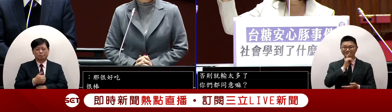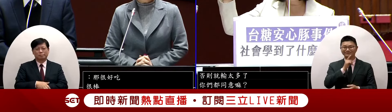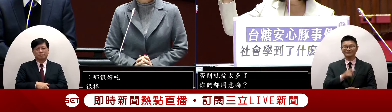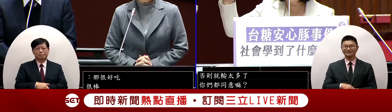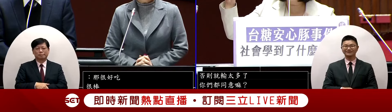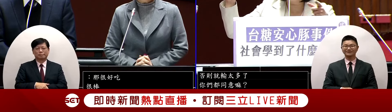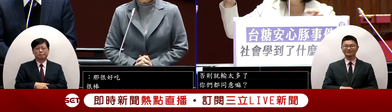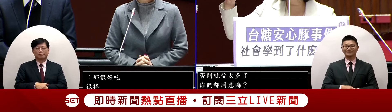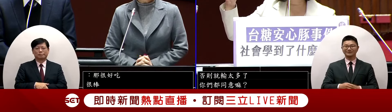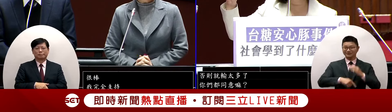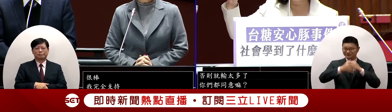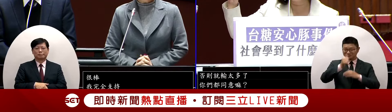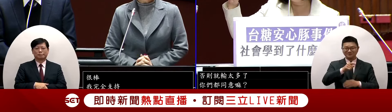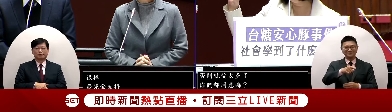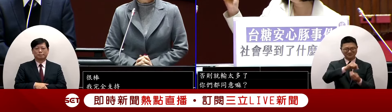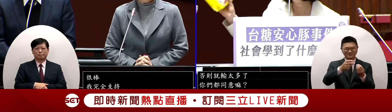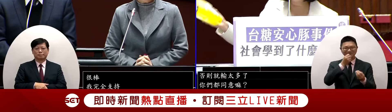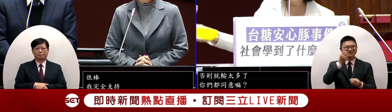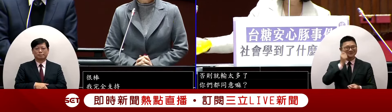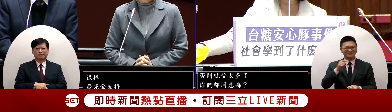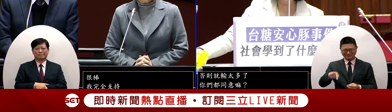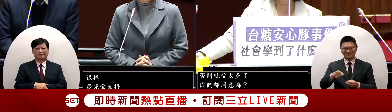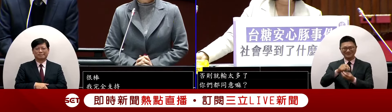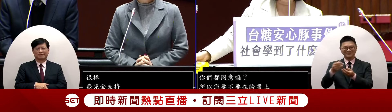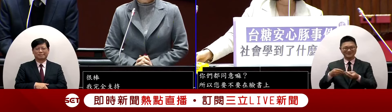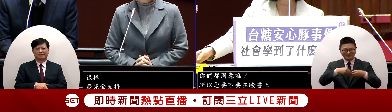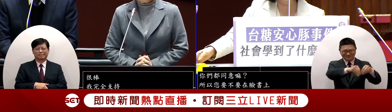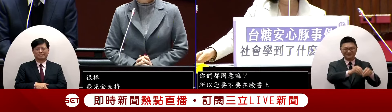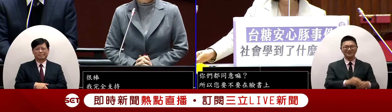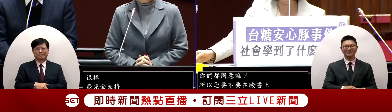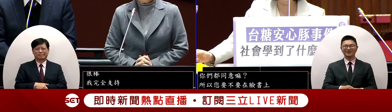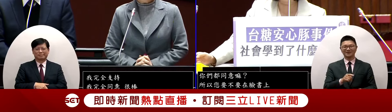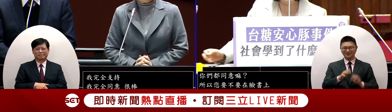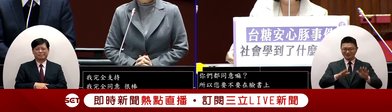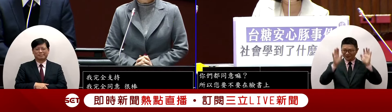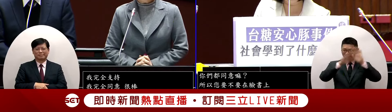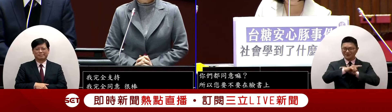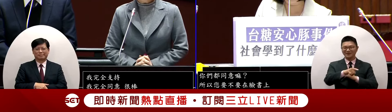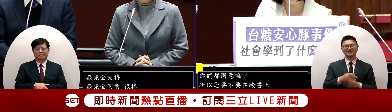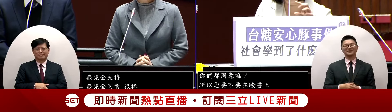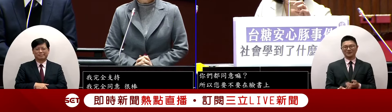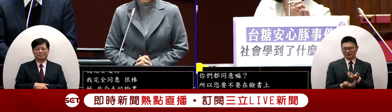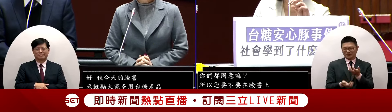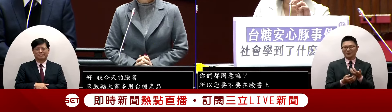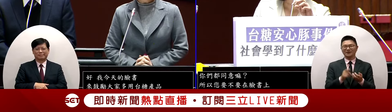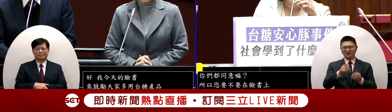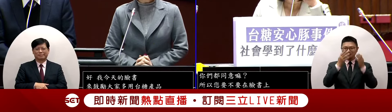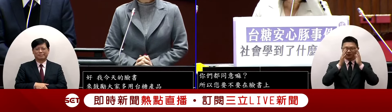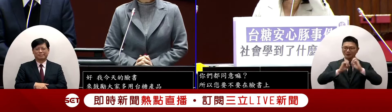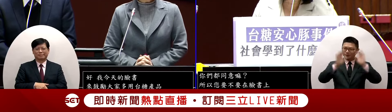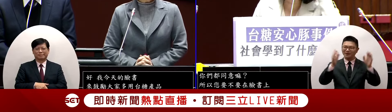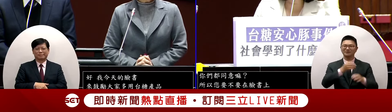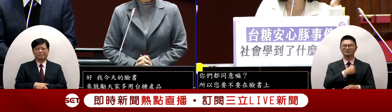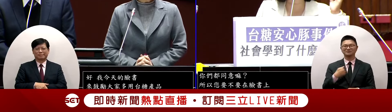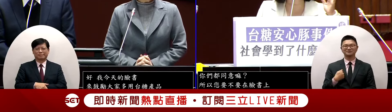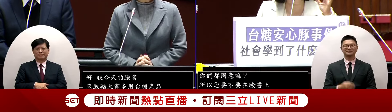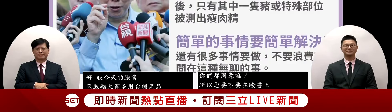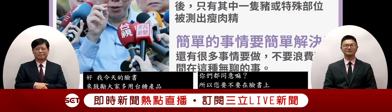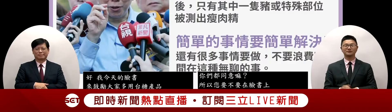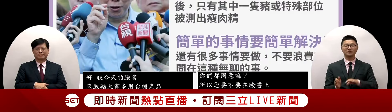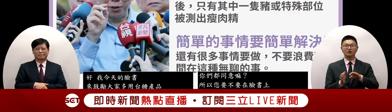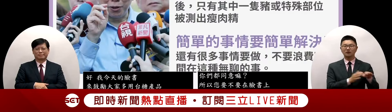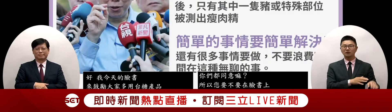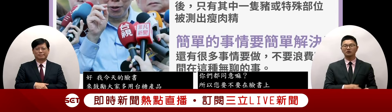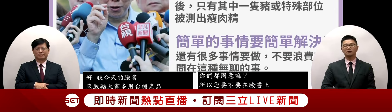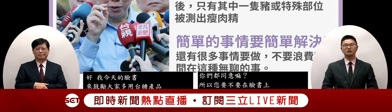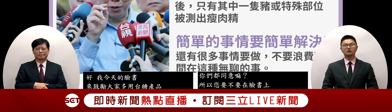哥喜欢吃水饺，我等一下这包就送给你，晚上就吃起来，宵夜就可以 po 上脸书。好，下一页。除了有形的损